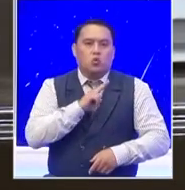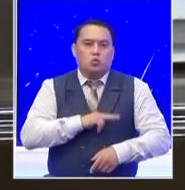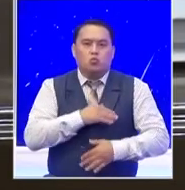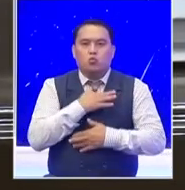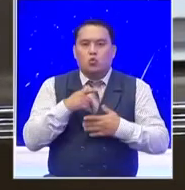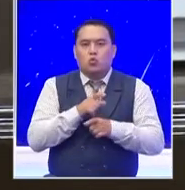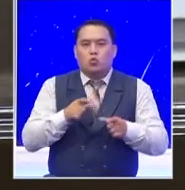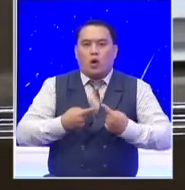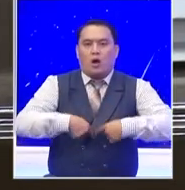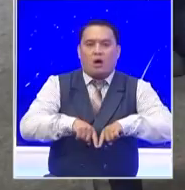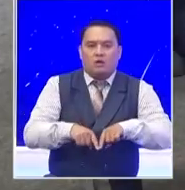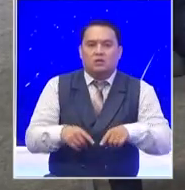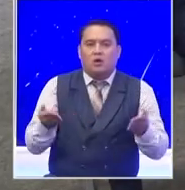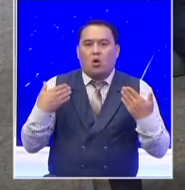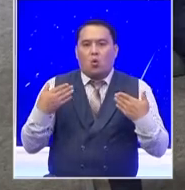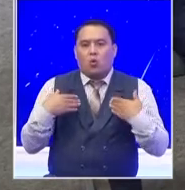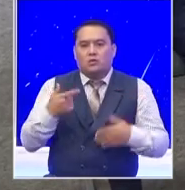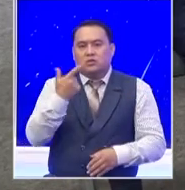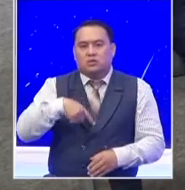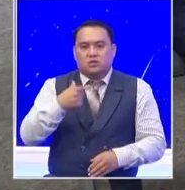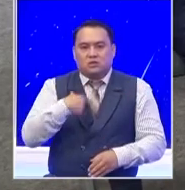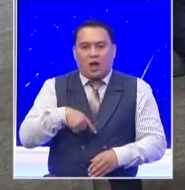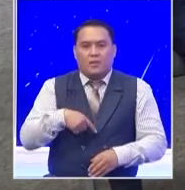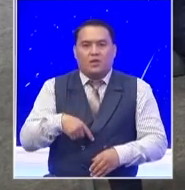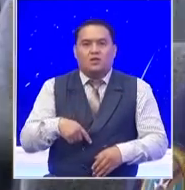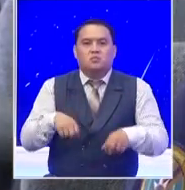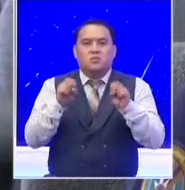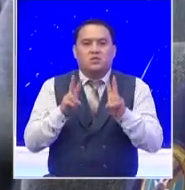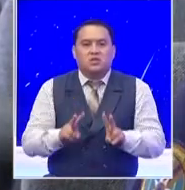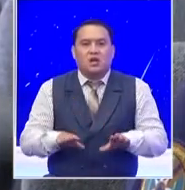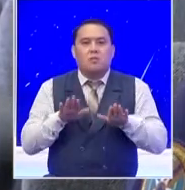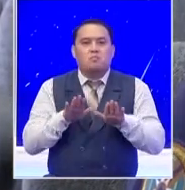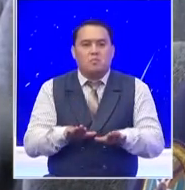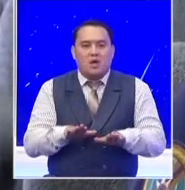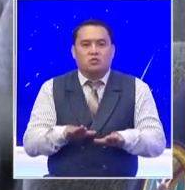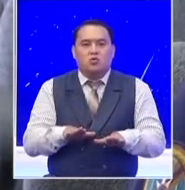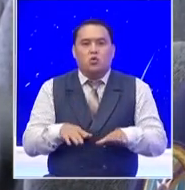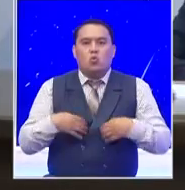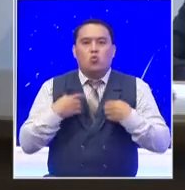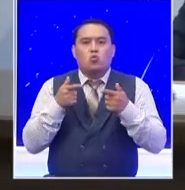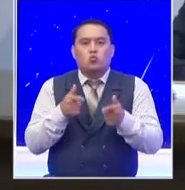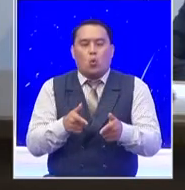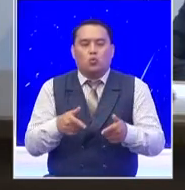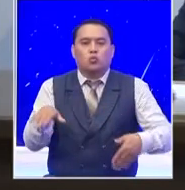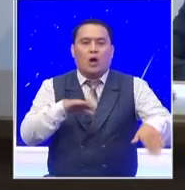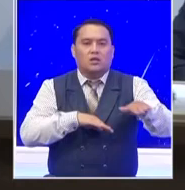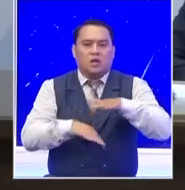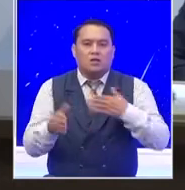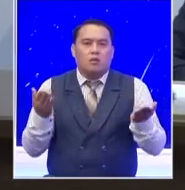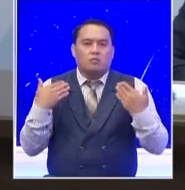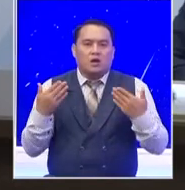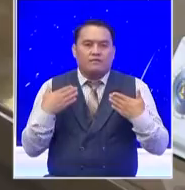многие люди организуют так называемый отдых дикарями. Не предназначенные для купания места несут угрозу жизни отдыхающих. На